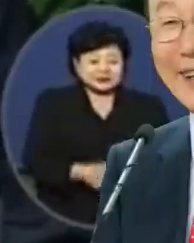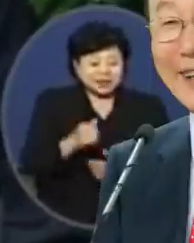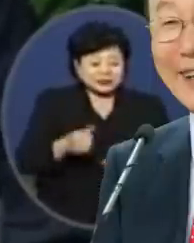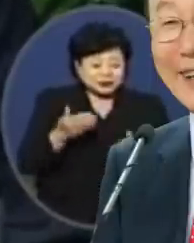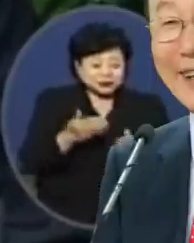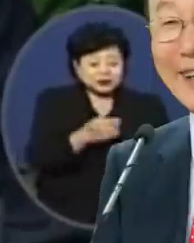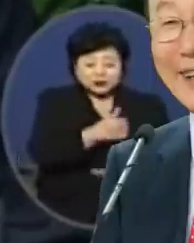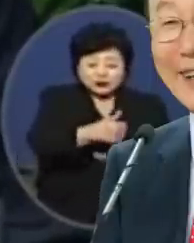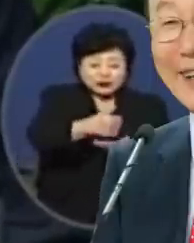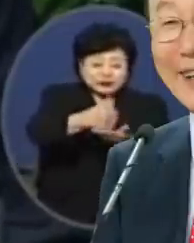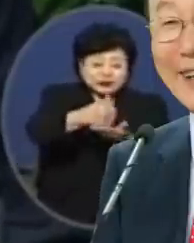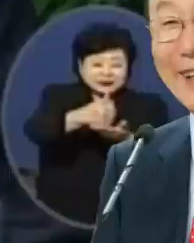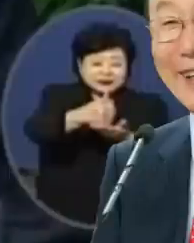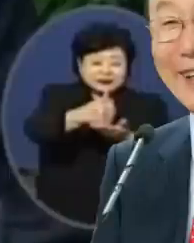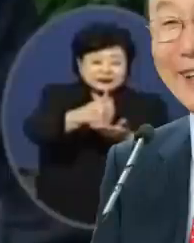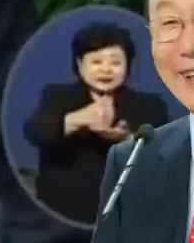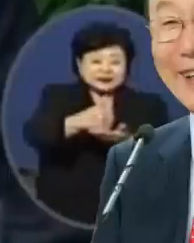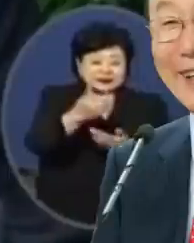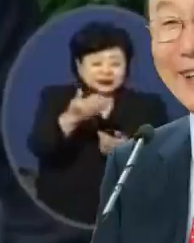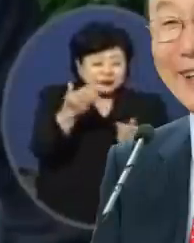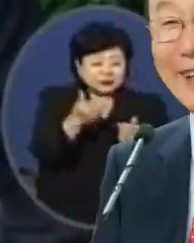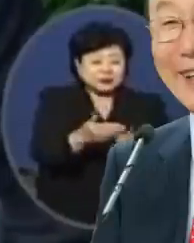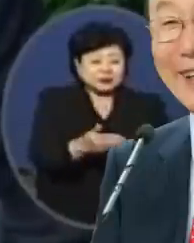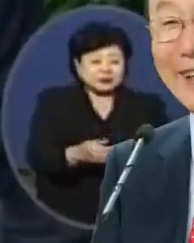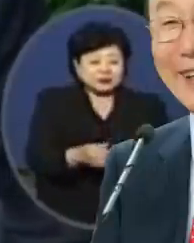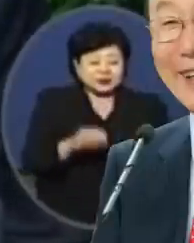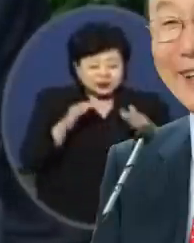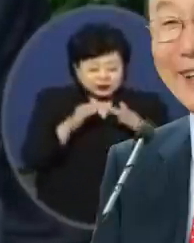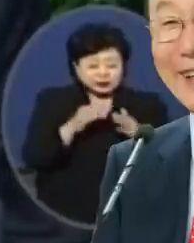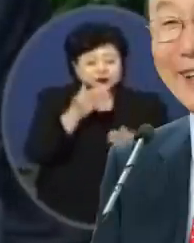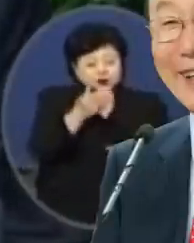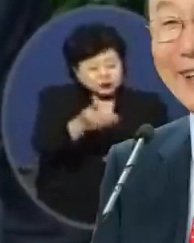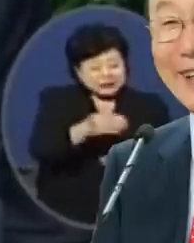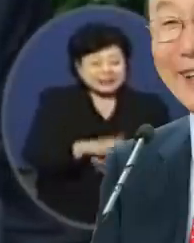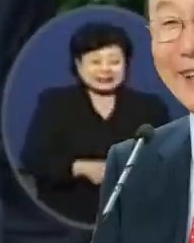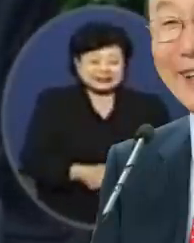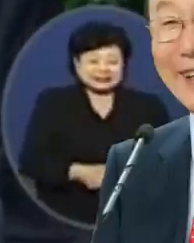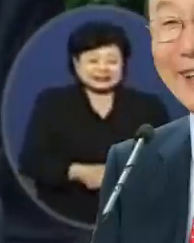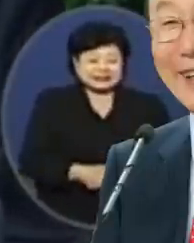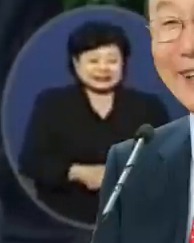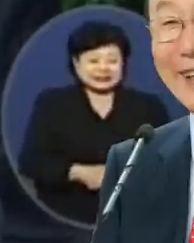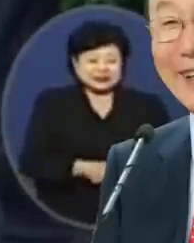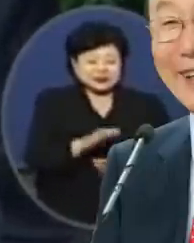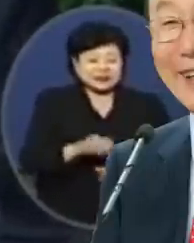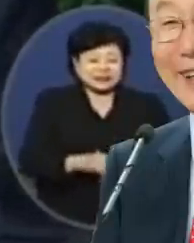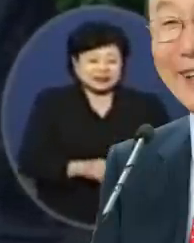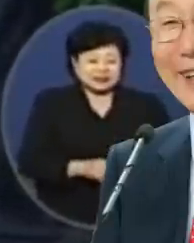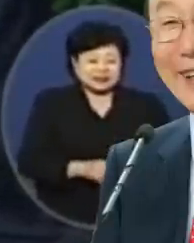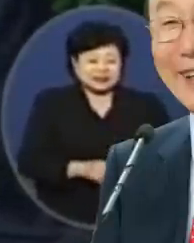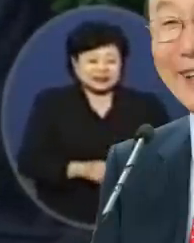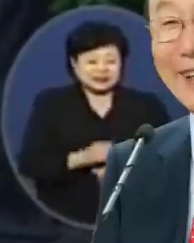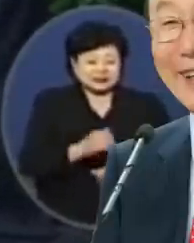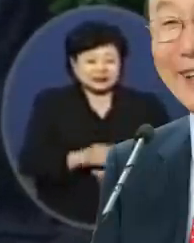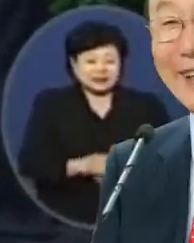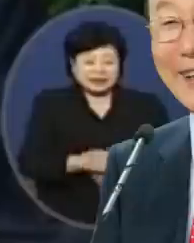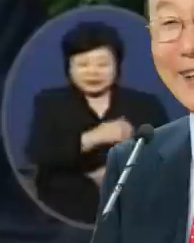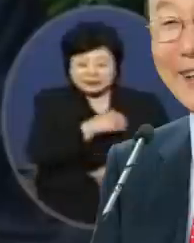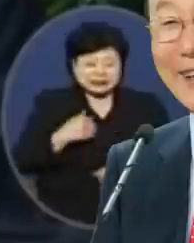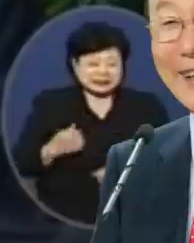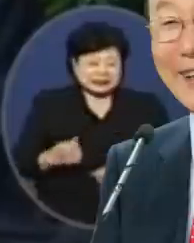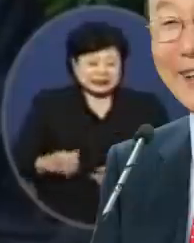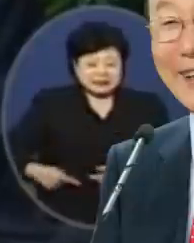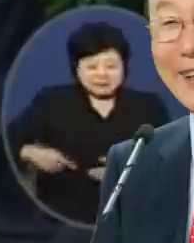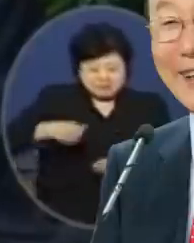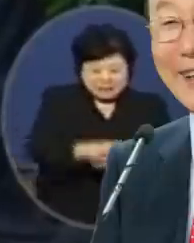아들을 내주신 주님이 여러분에게 있을 곳 안 내주겠습니까? 우리가 좀 크게 배짱 있게